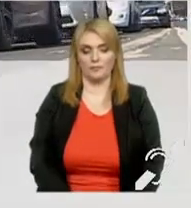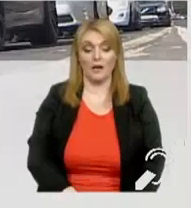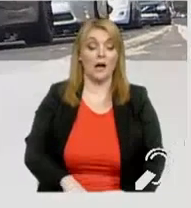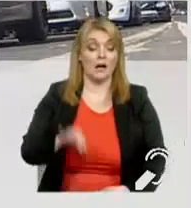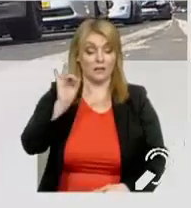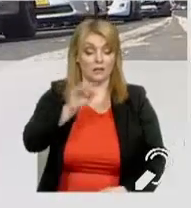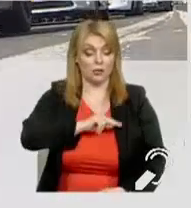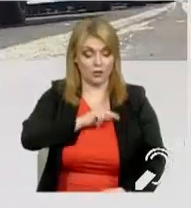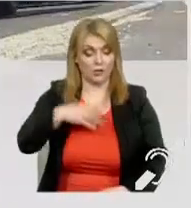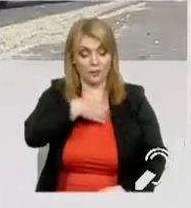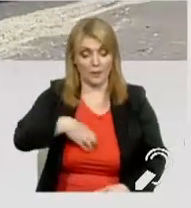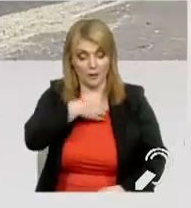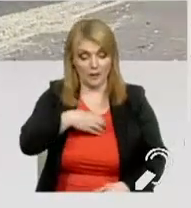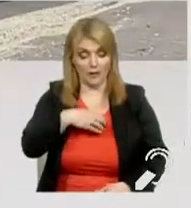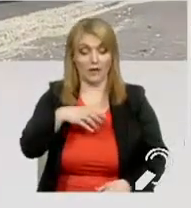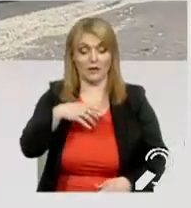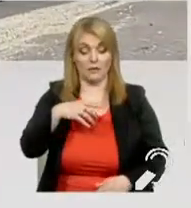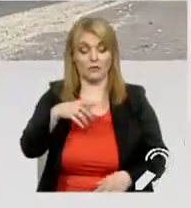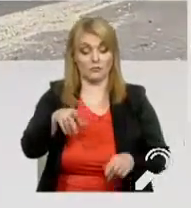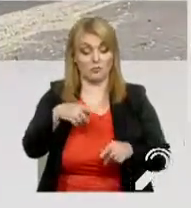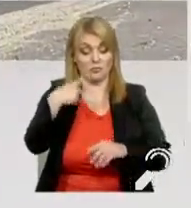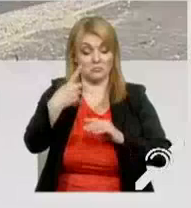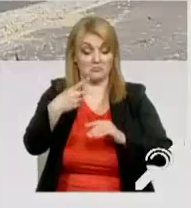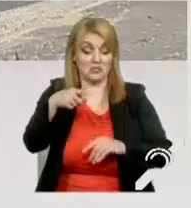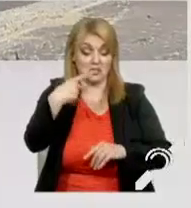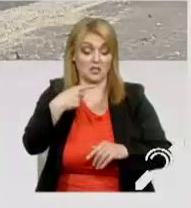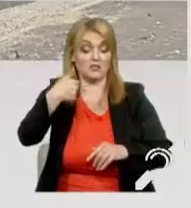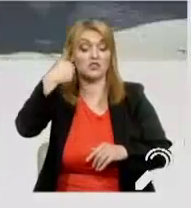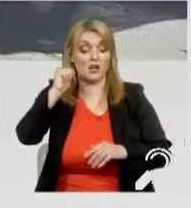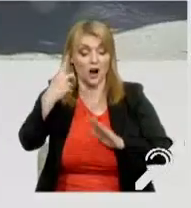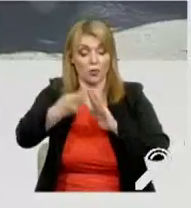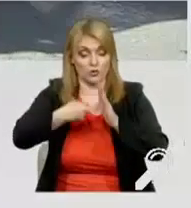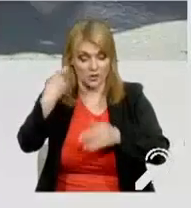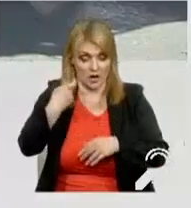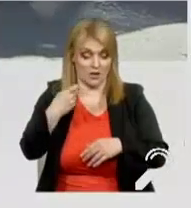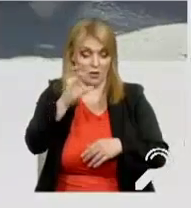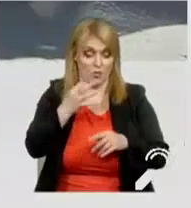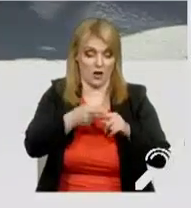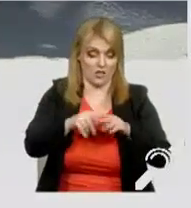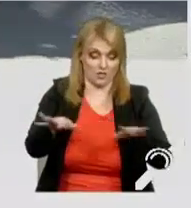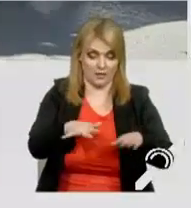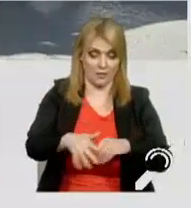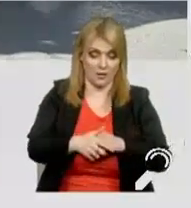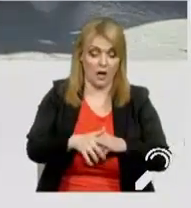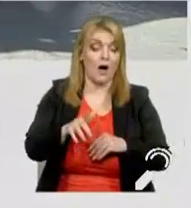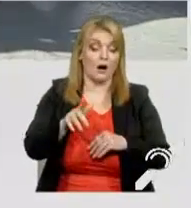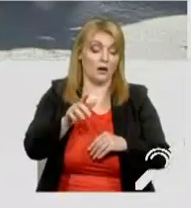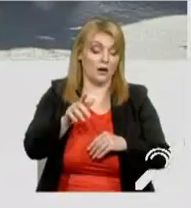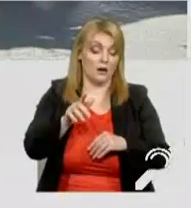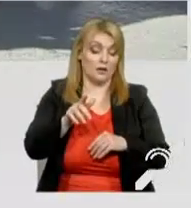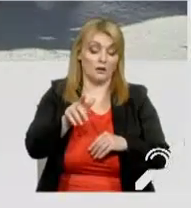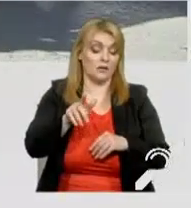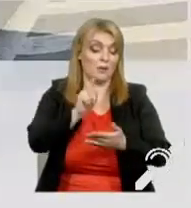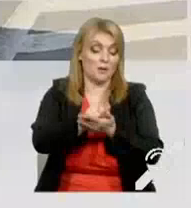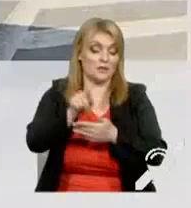Reprezentanții primăriei Chișinău spun că au aflat ieri despre aceste filmări, însă nu au anunțat cetățenii, deoarece acest lucru ar fi de competența